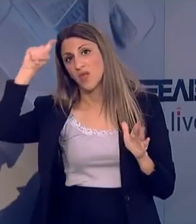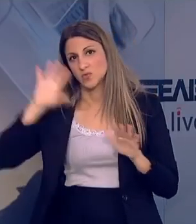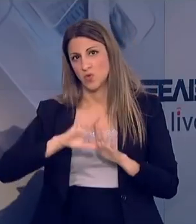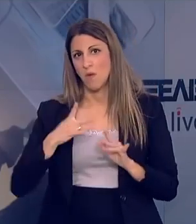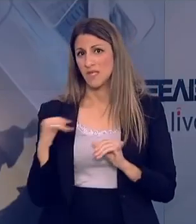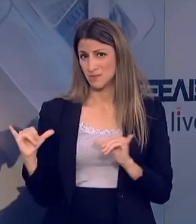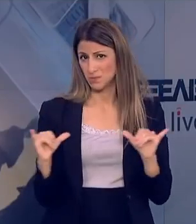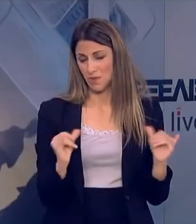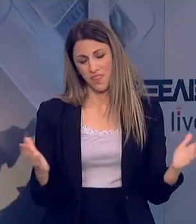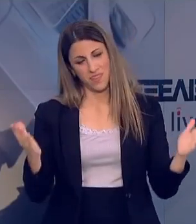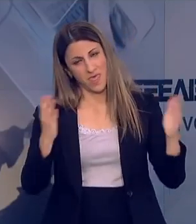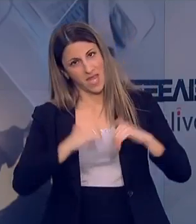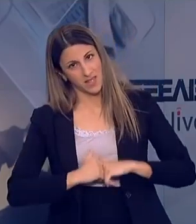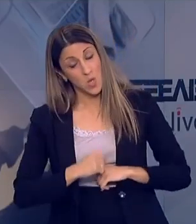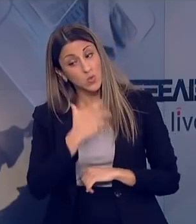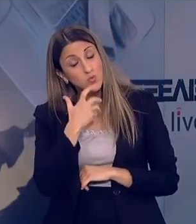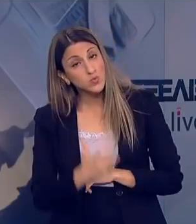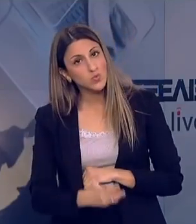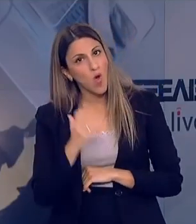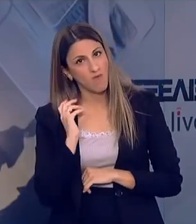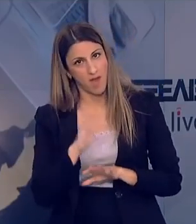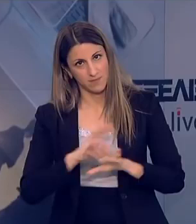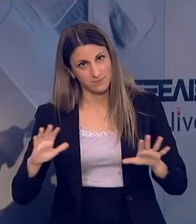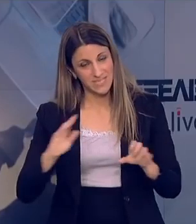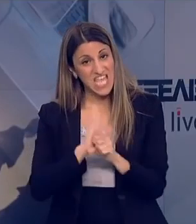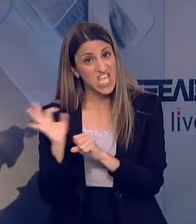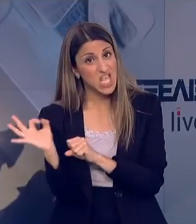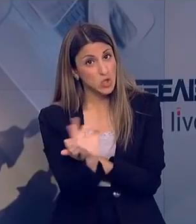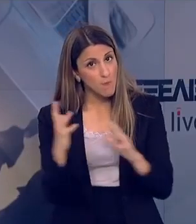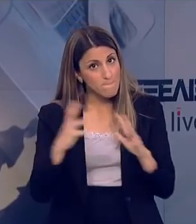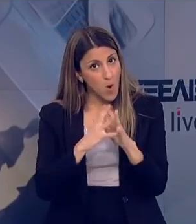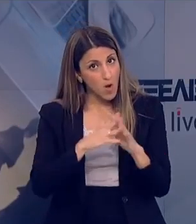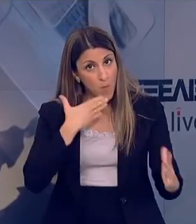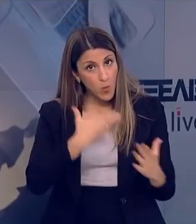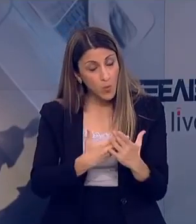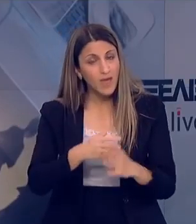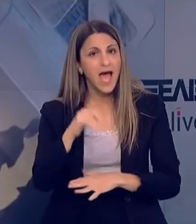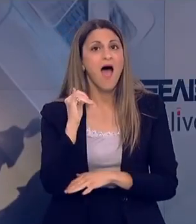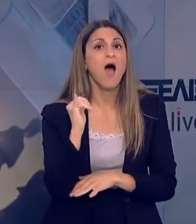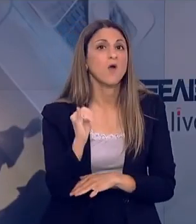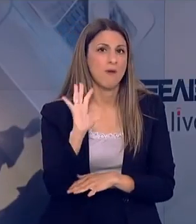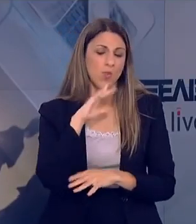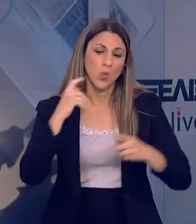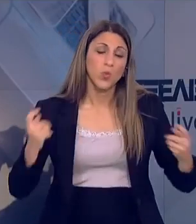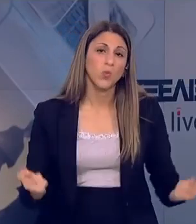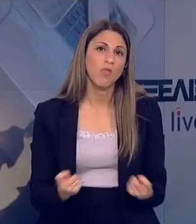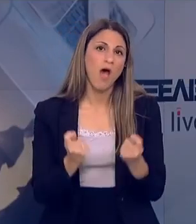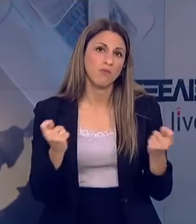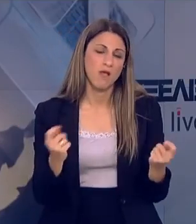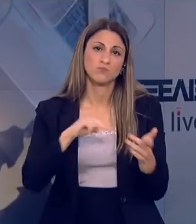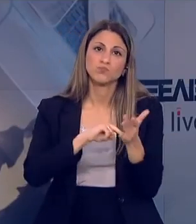αστεία. Δεν έχει τελειώσει ακόμα η πάλη με τον ιό. Χρειάζεται η προσοχή μας σε μερικά πολύ